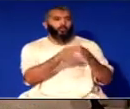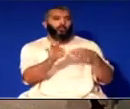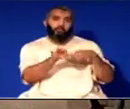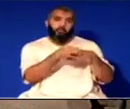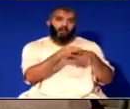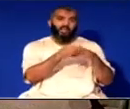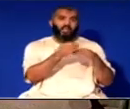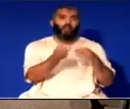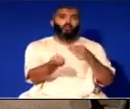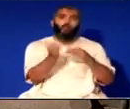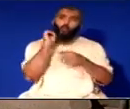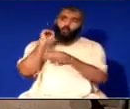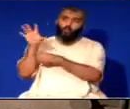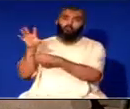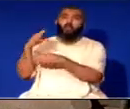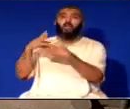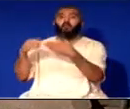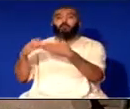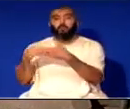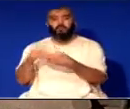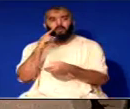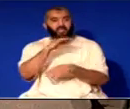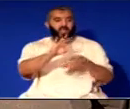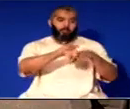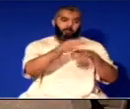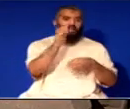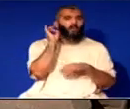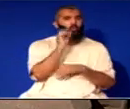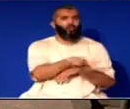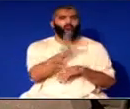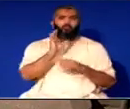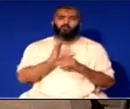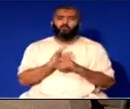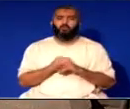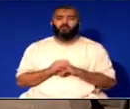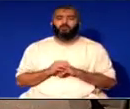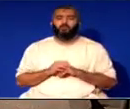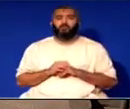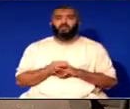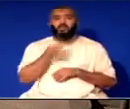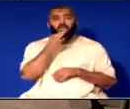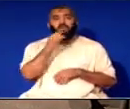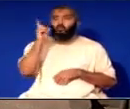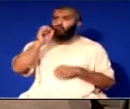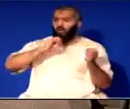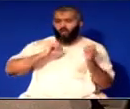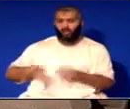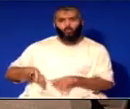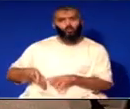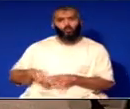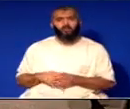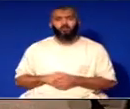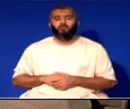ما حبتش لأنها تقول قالت ليمها هو راهو سامح فينا وما راهوش يصرف